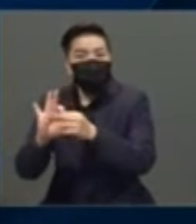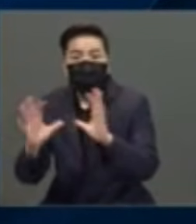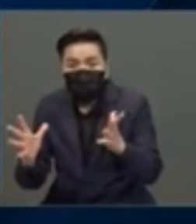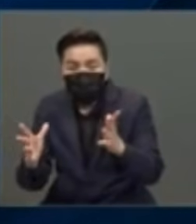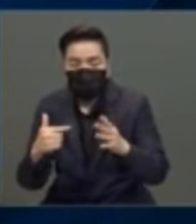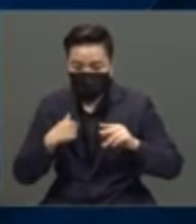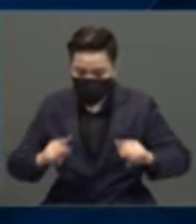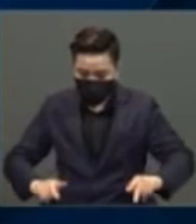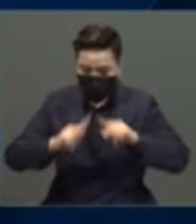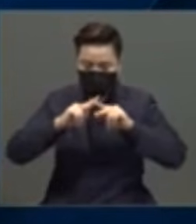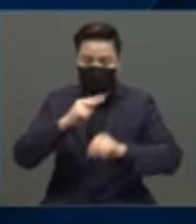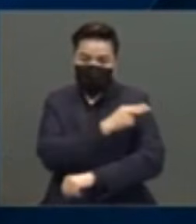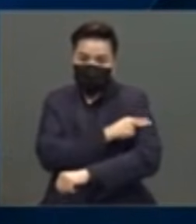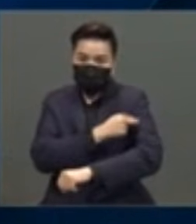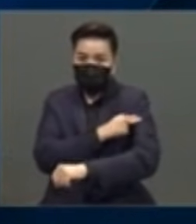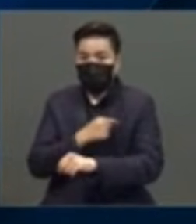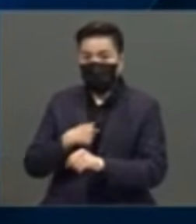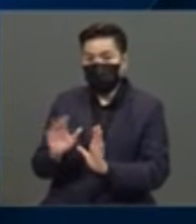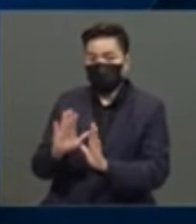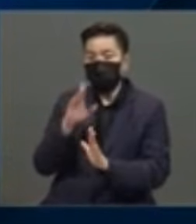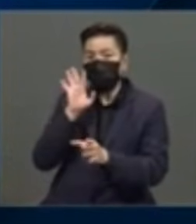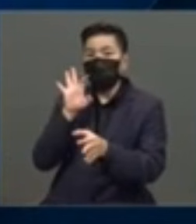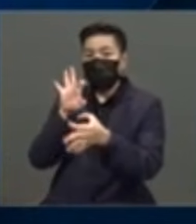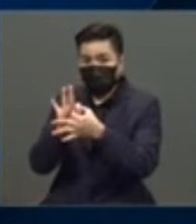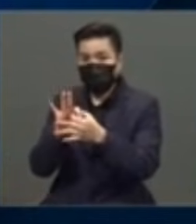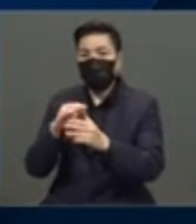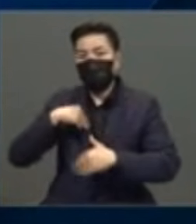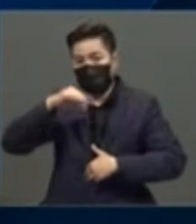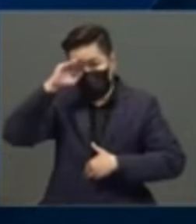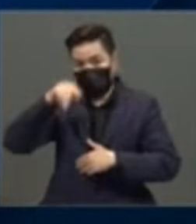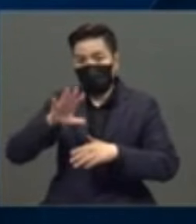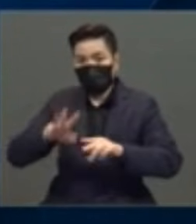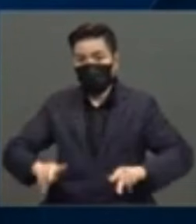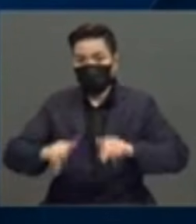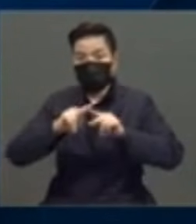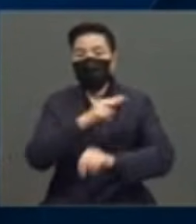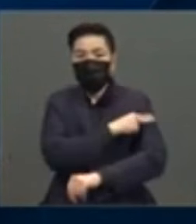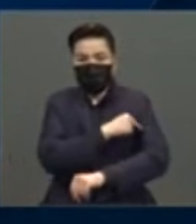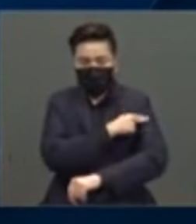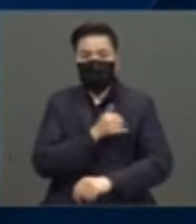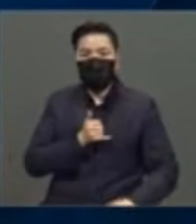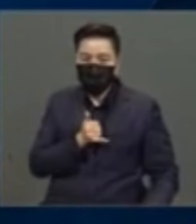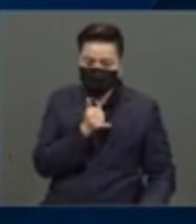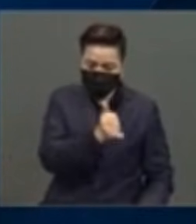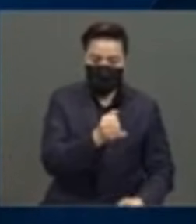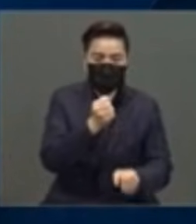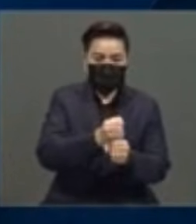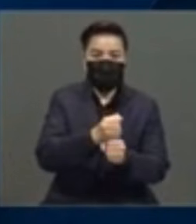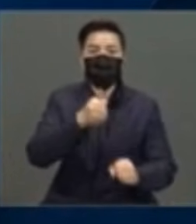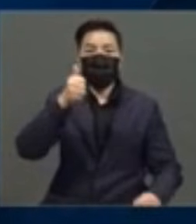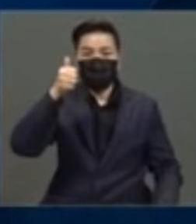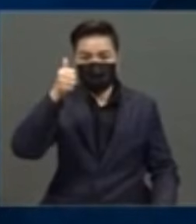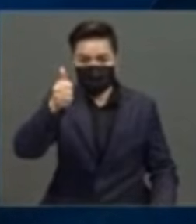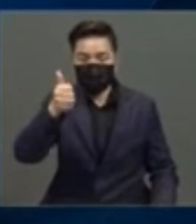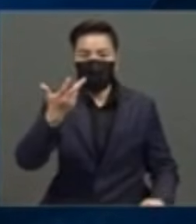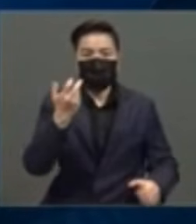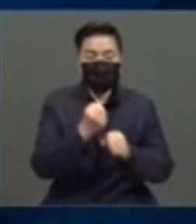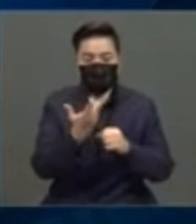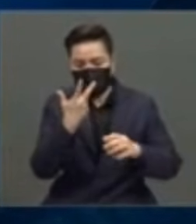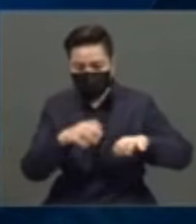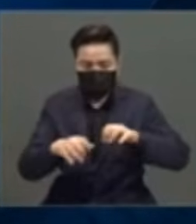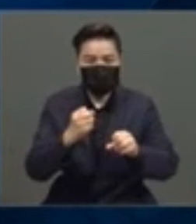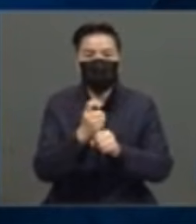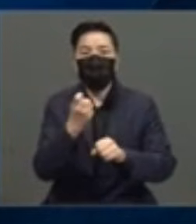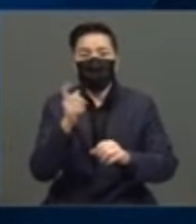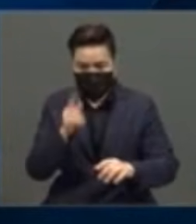ป็นกระทรวงสาธารณสุขนี่ถ้าเกี่ยวข้องกับการควบคุมโรคอันนี้ก็ยังบอกว่าก็ยังสามารถที่ท่านจะไปได้เพราะว่าไม่เห็นหน้างานอาจจะทำไม่